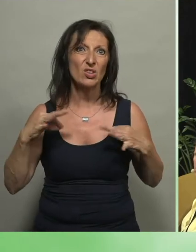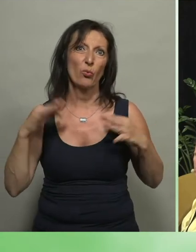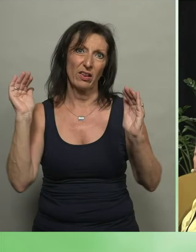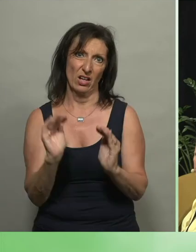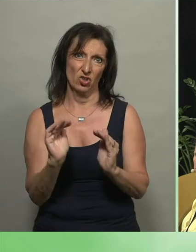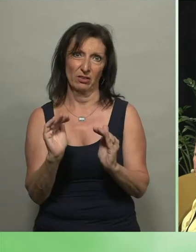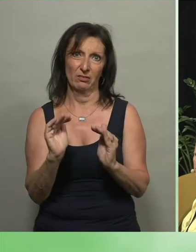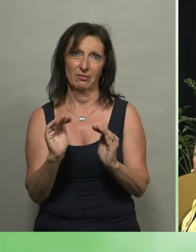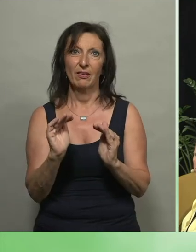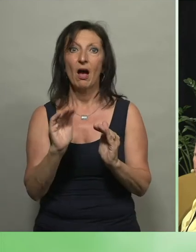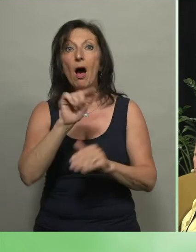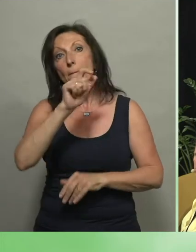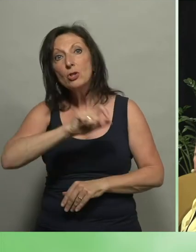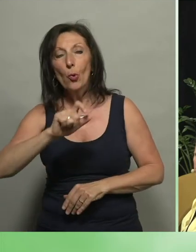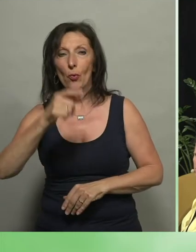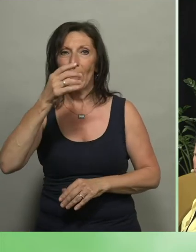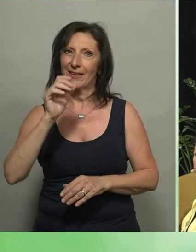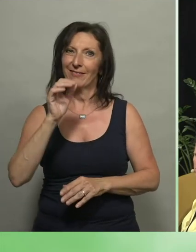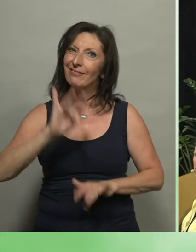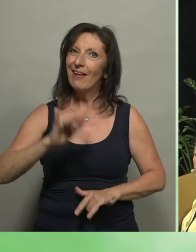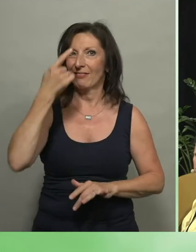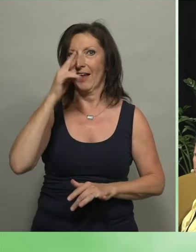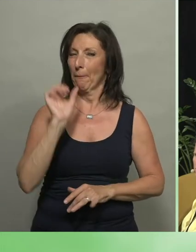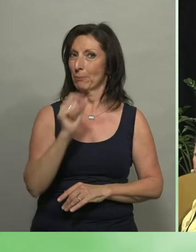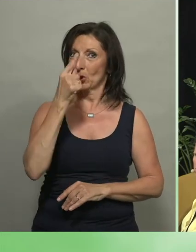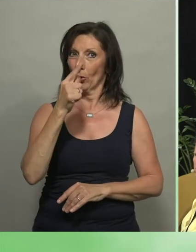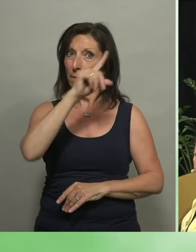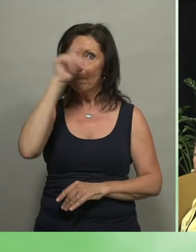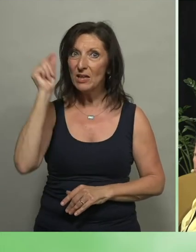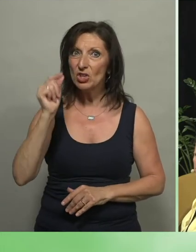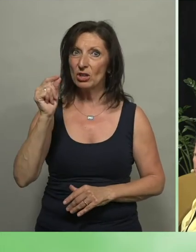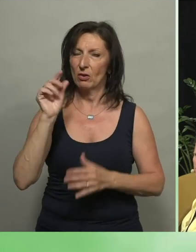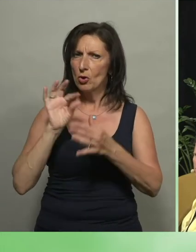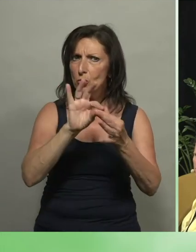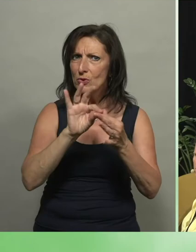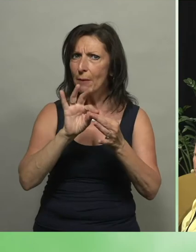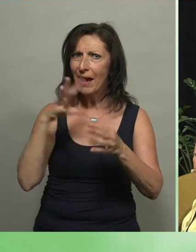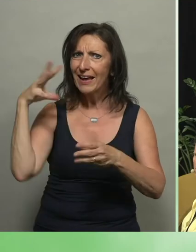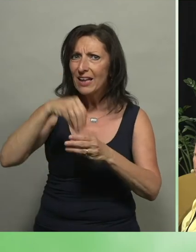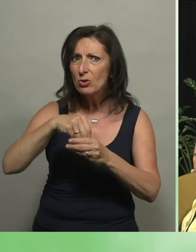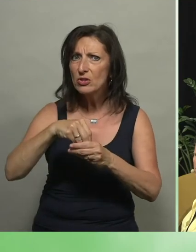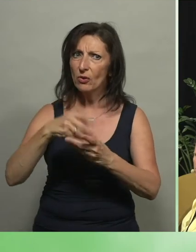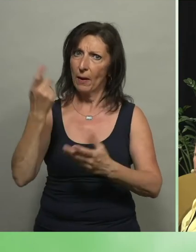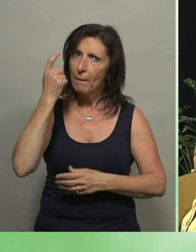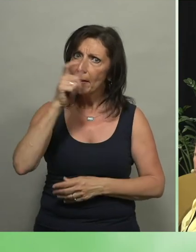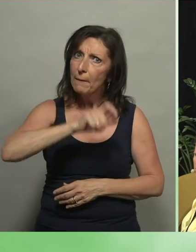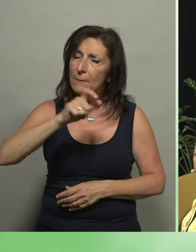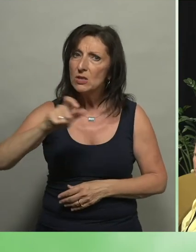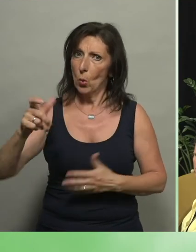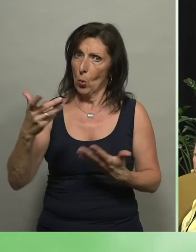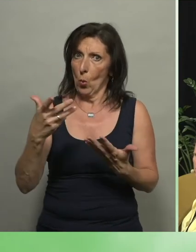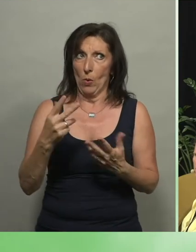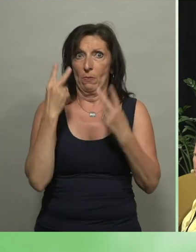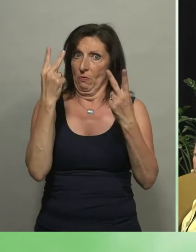die besondere Talente hat. Das sind Menschen, die im Zusammenhang mit Inklusion eine große Rolle